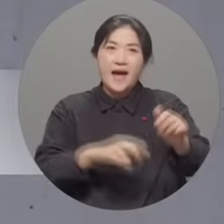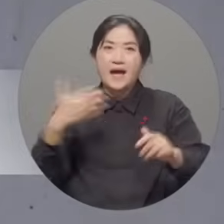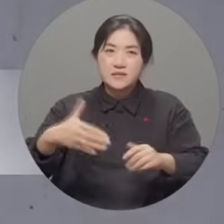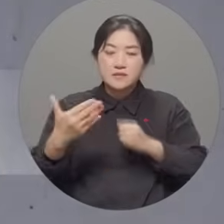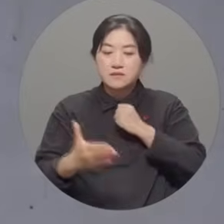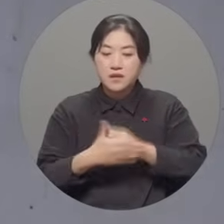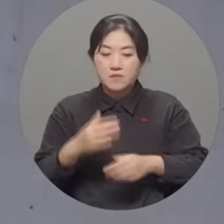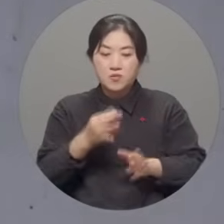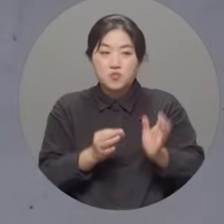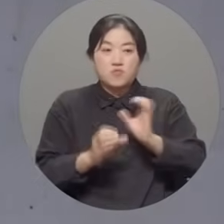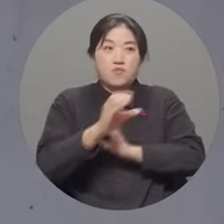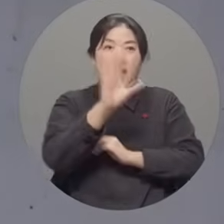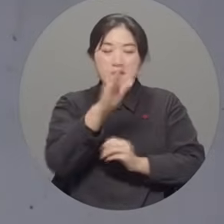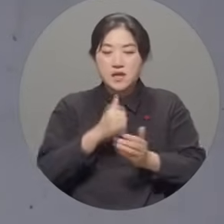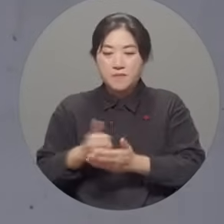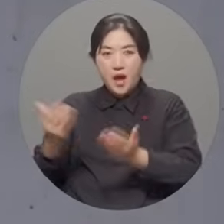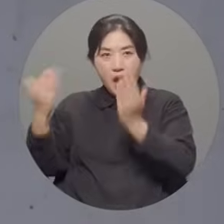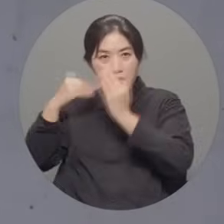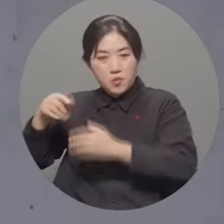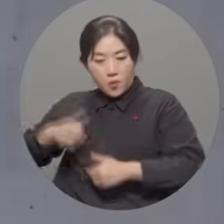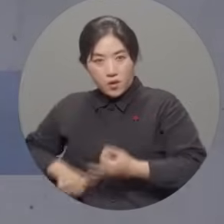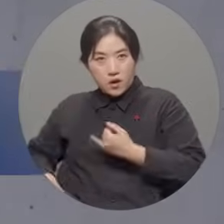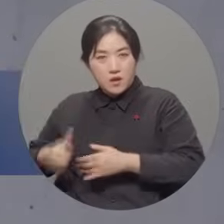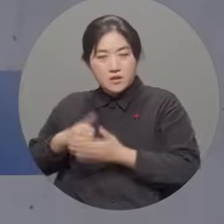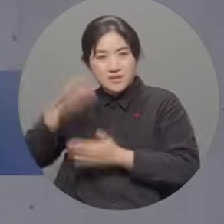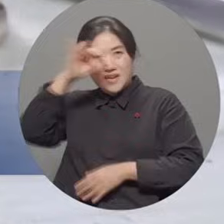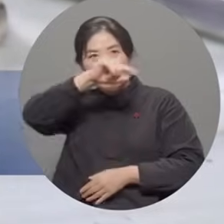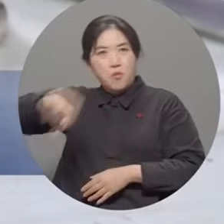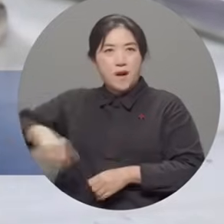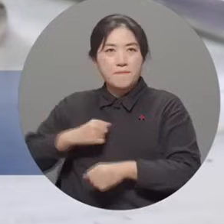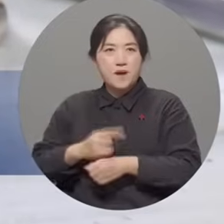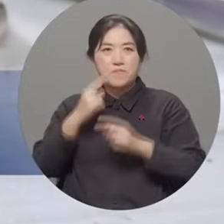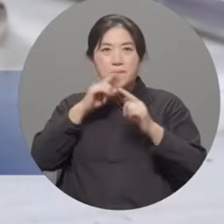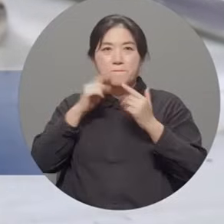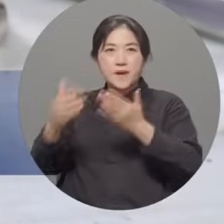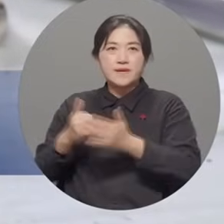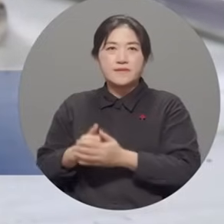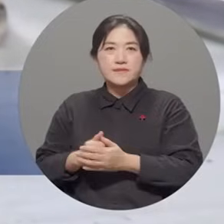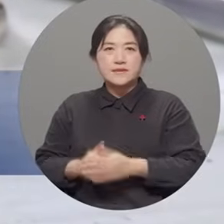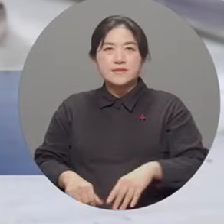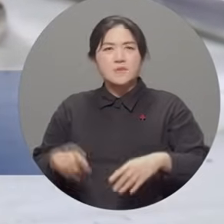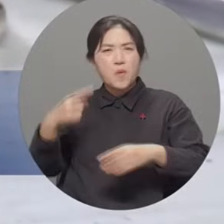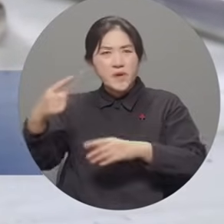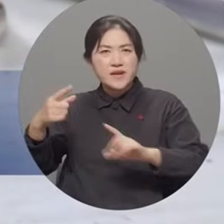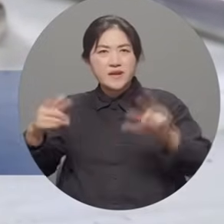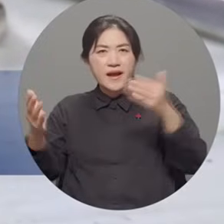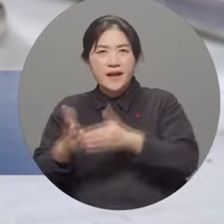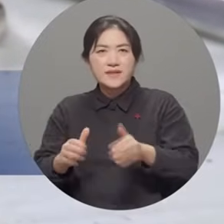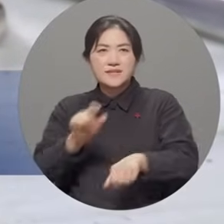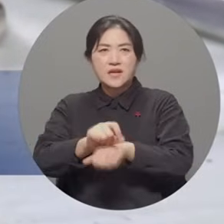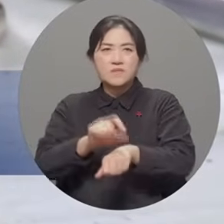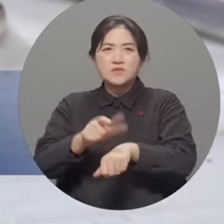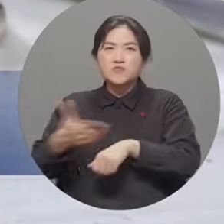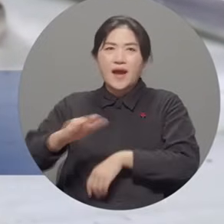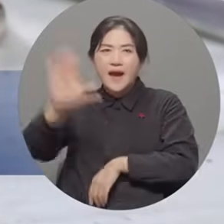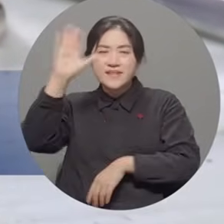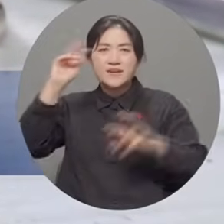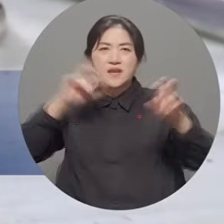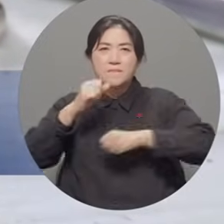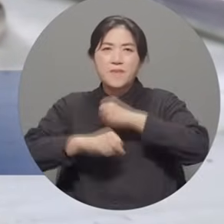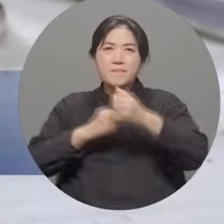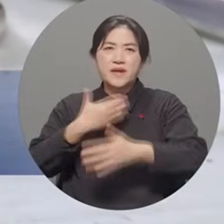학교까지 찾아가겠다는 협박도 받았습니다. 분명히 말씀드렸고 이렇게 연락하는 사무실에서 그만큼 시간을 안 줍니다. 사장님 맞아!